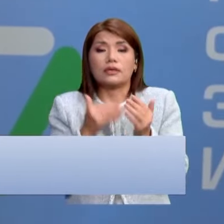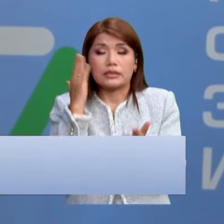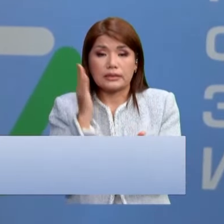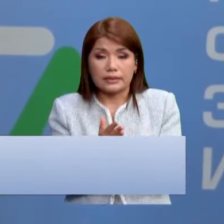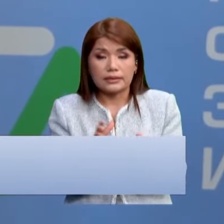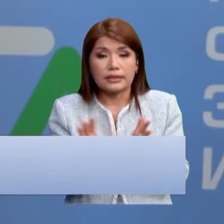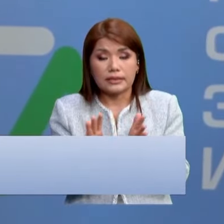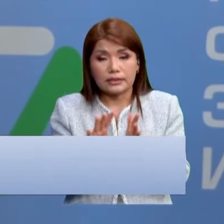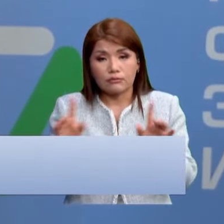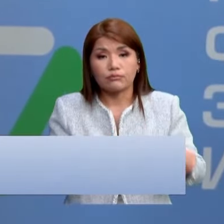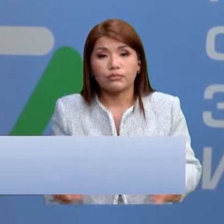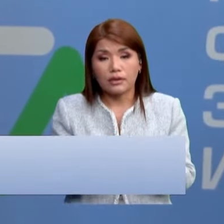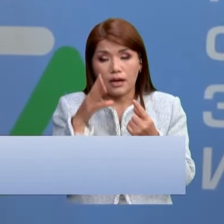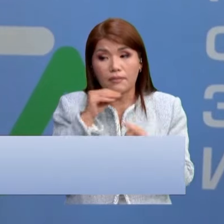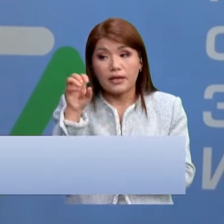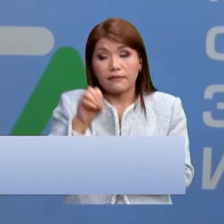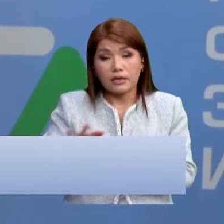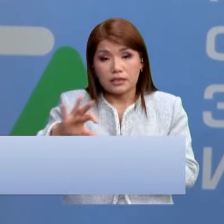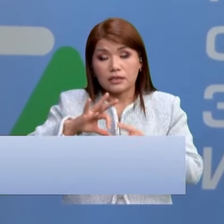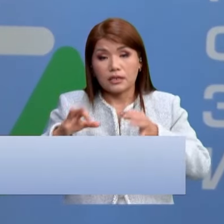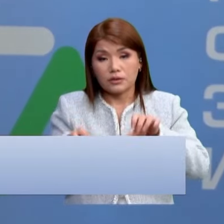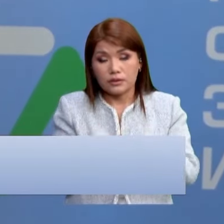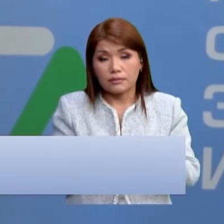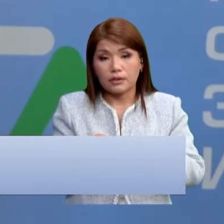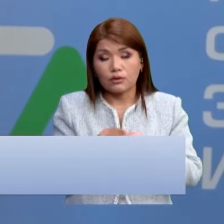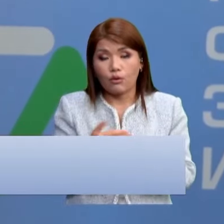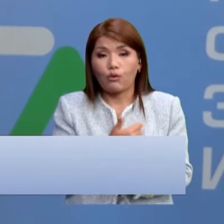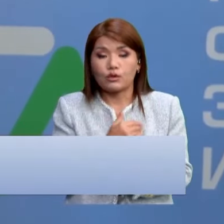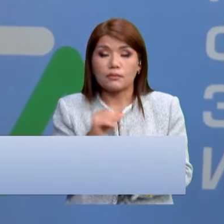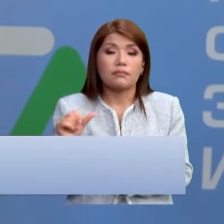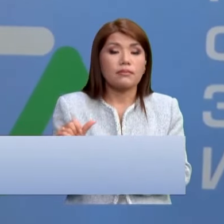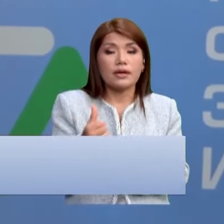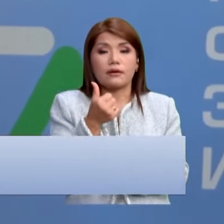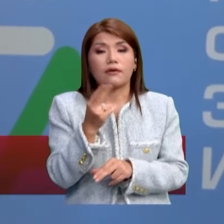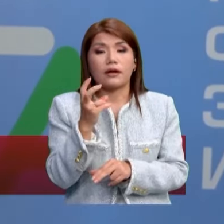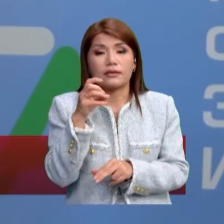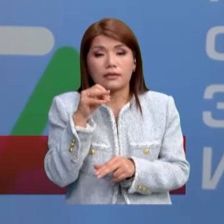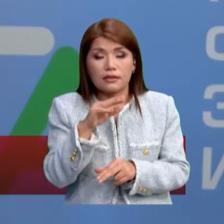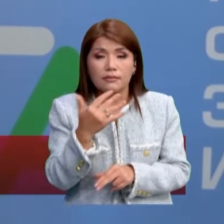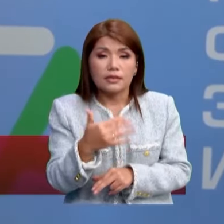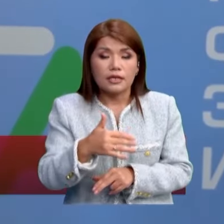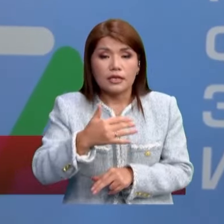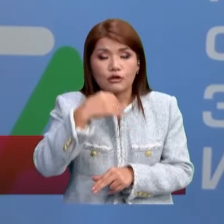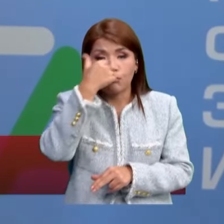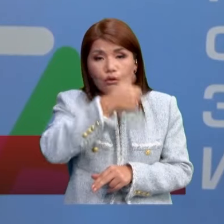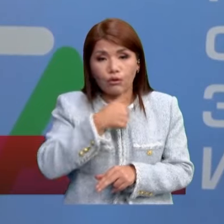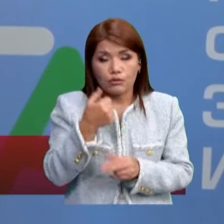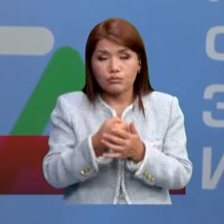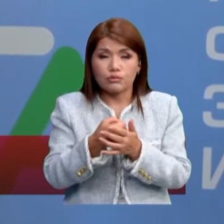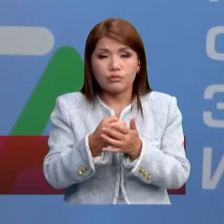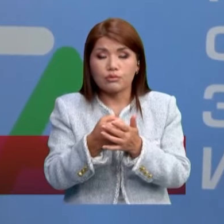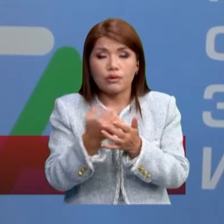энергетики. Европейский Союз хочет стать первым континентом и к 50-му году добиться